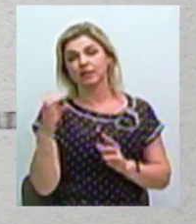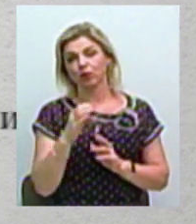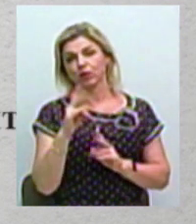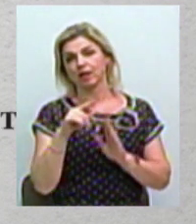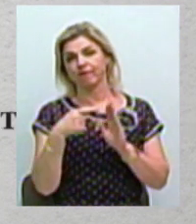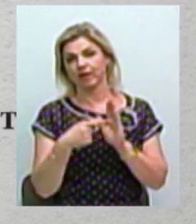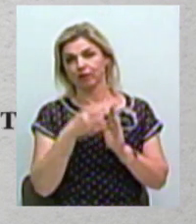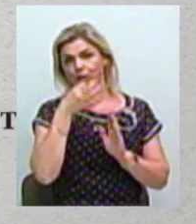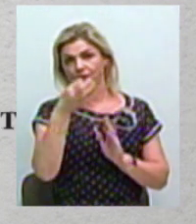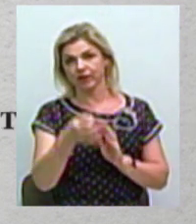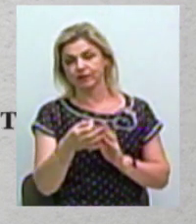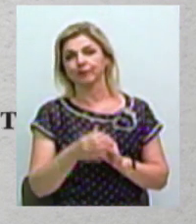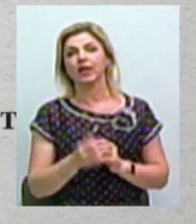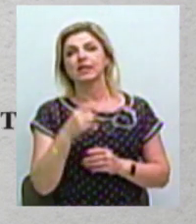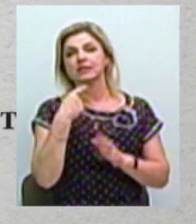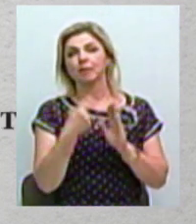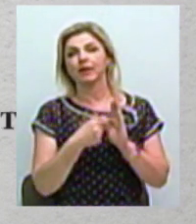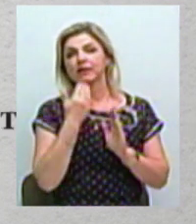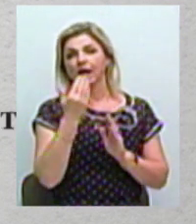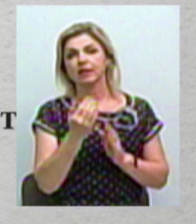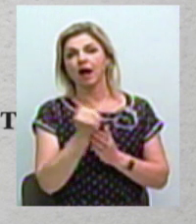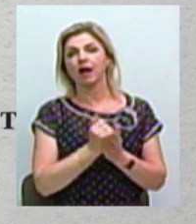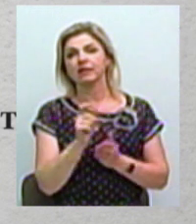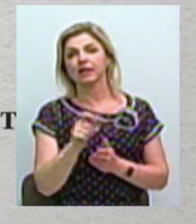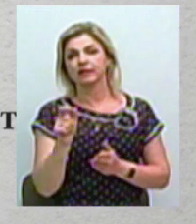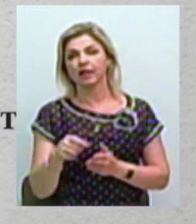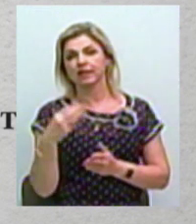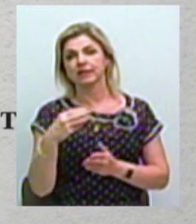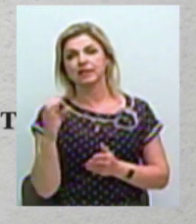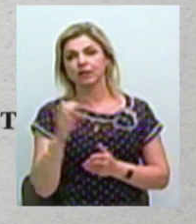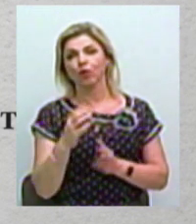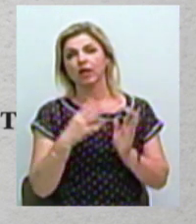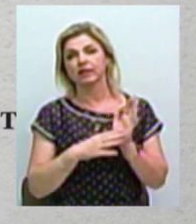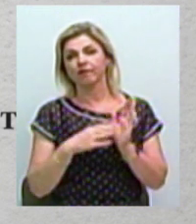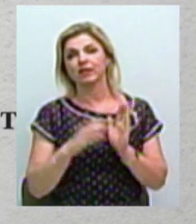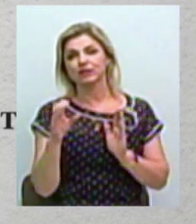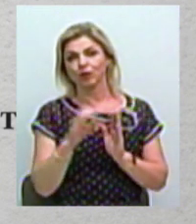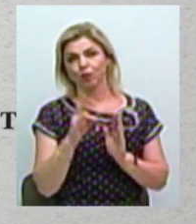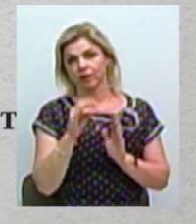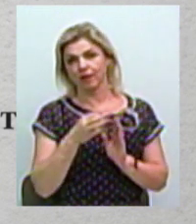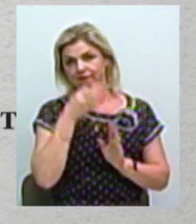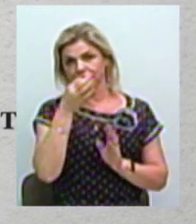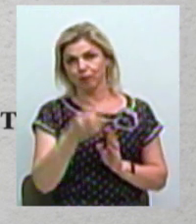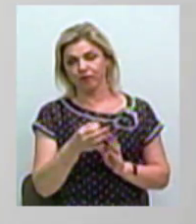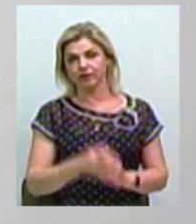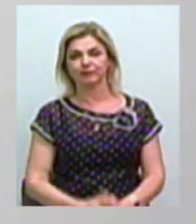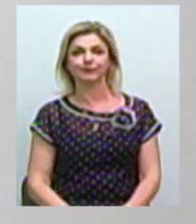Запитання кандидатів, 30 секунд на запитання, 90 секунд на відповідь.